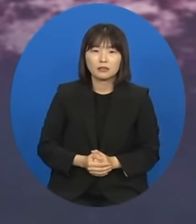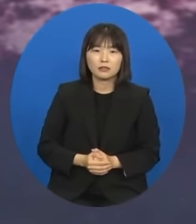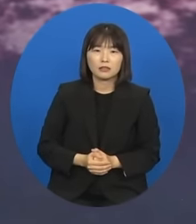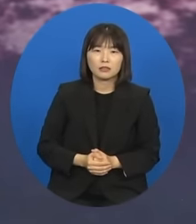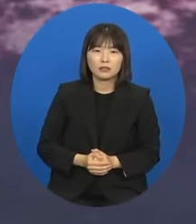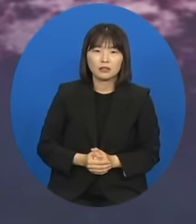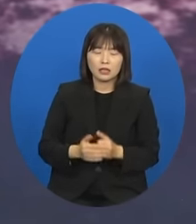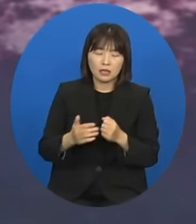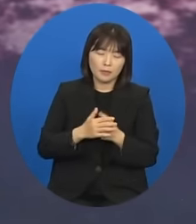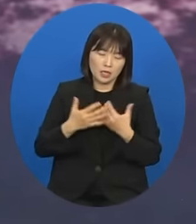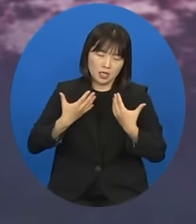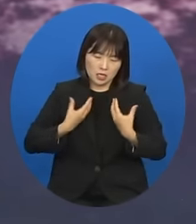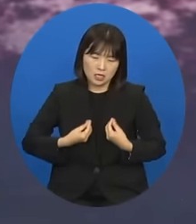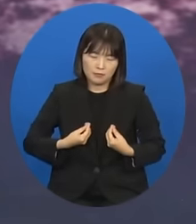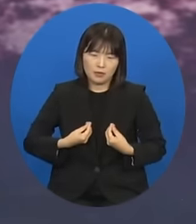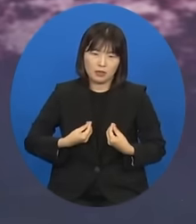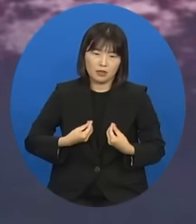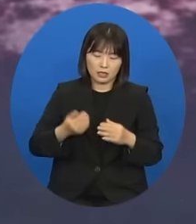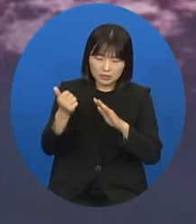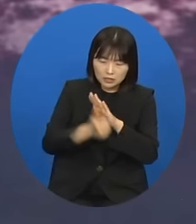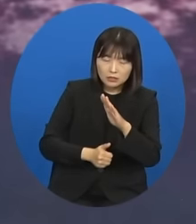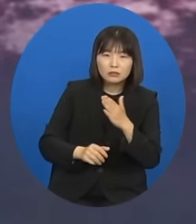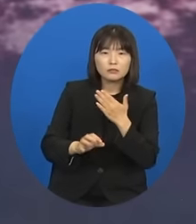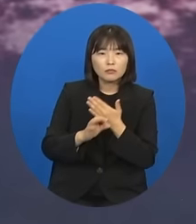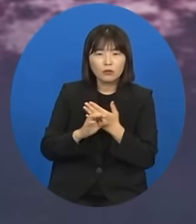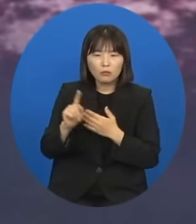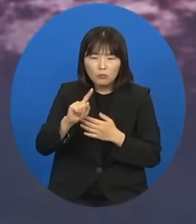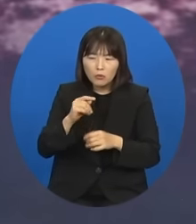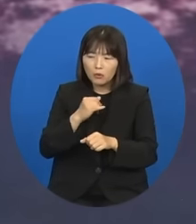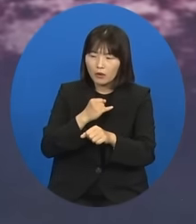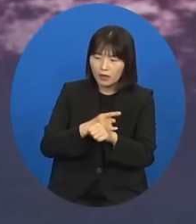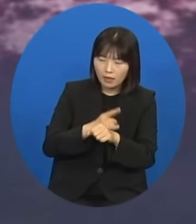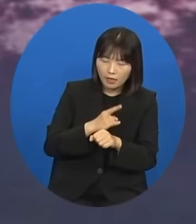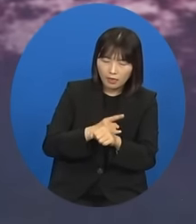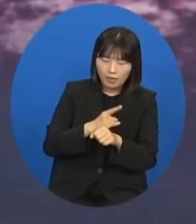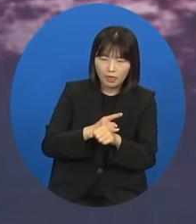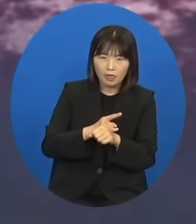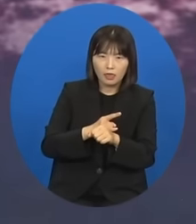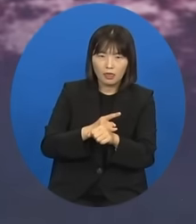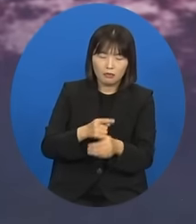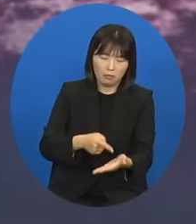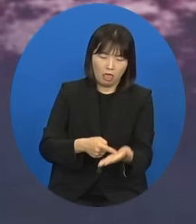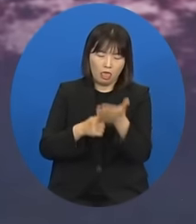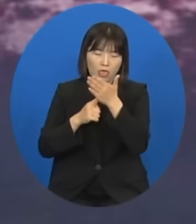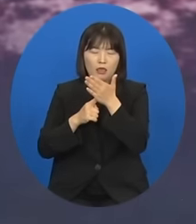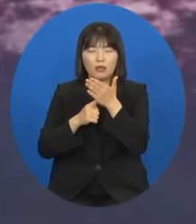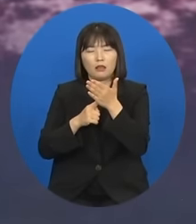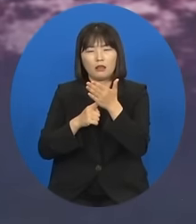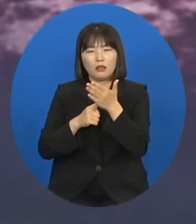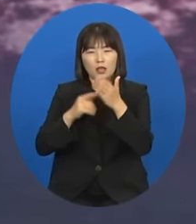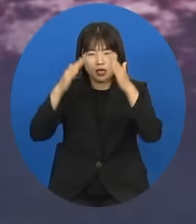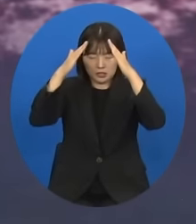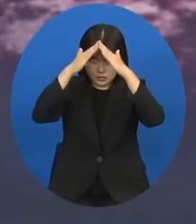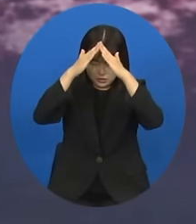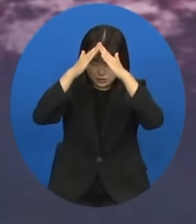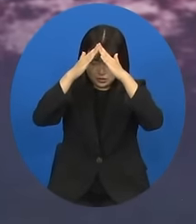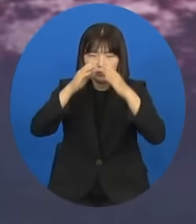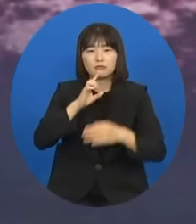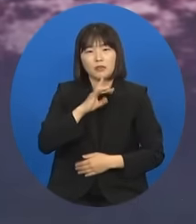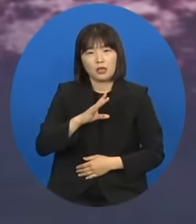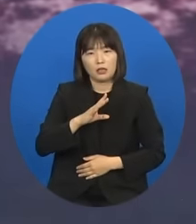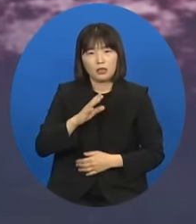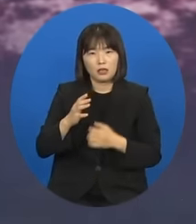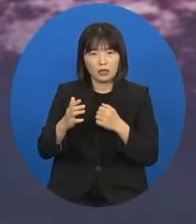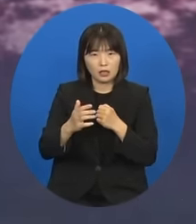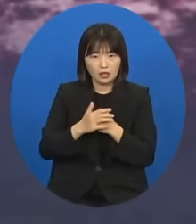자제를 겪으면 무엇인가 해야겠다는 의지가 꺾이면서 은둔하게 된다는 거예요 그래서 본인이 본인을